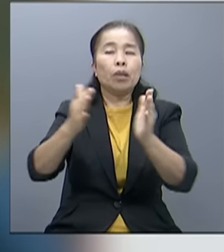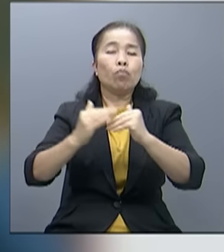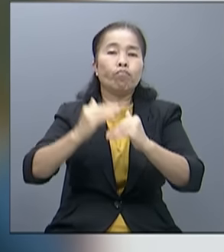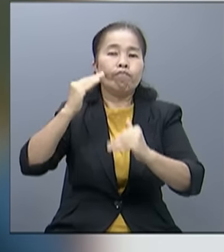ค่ะ